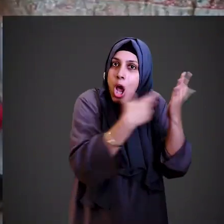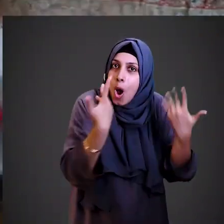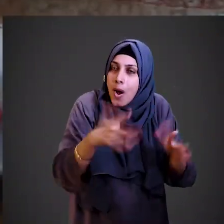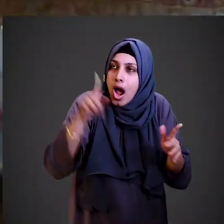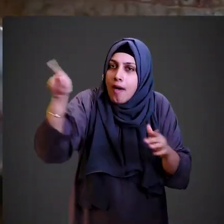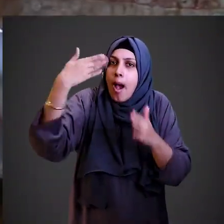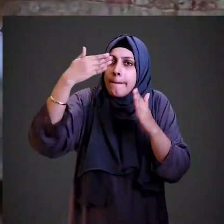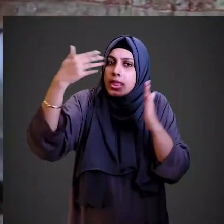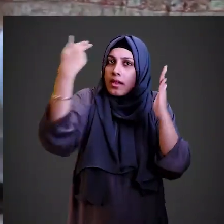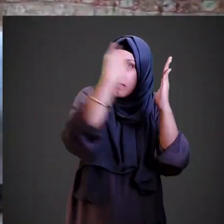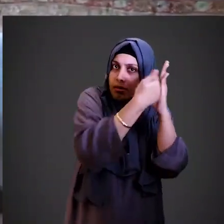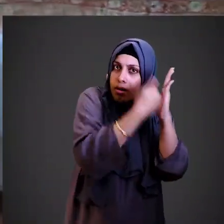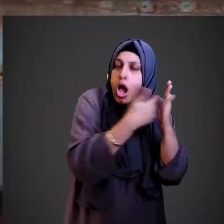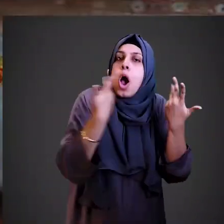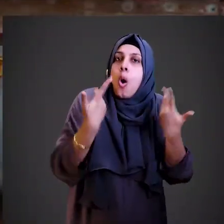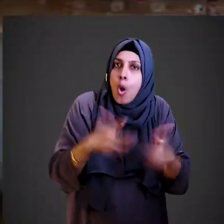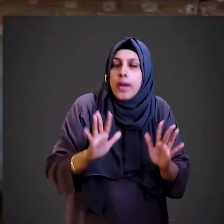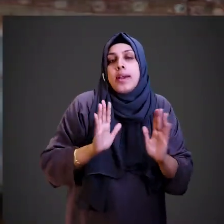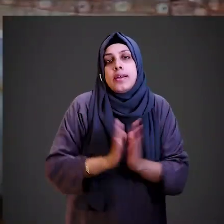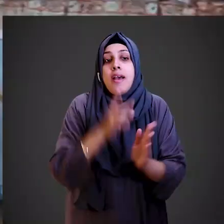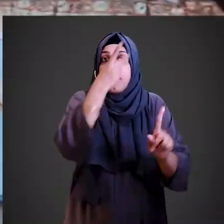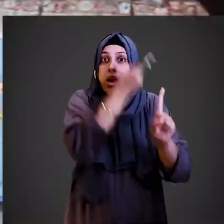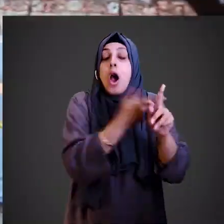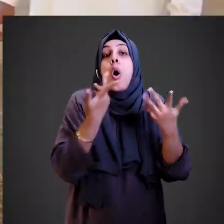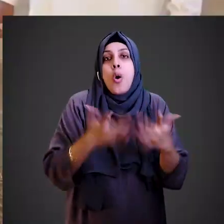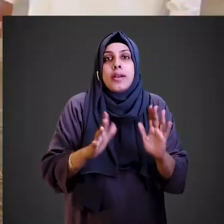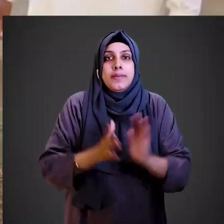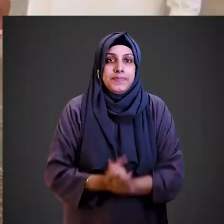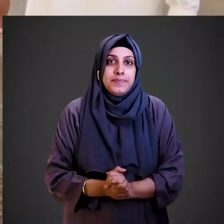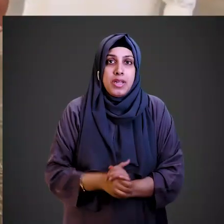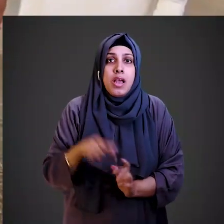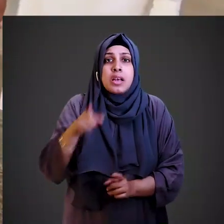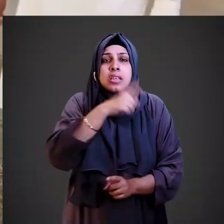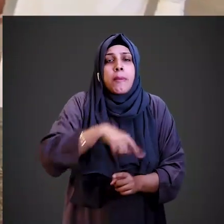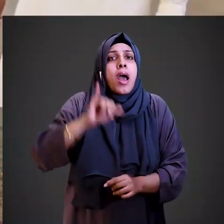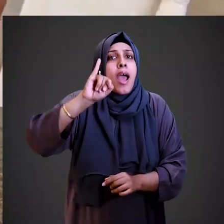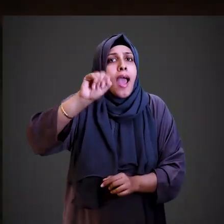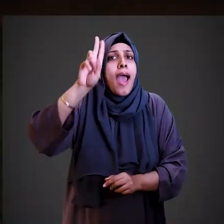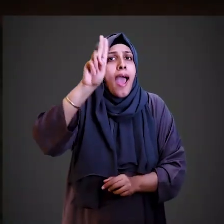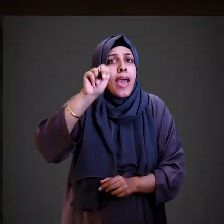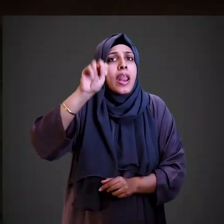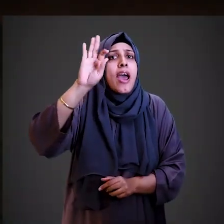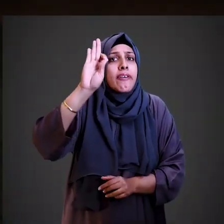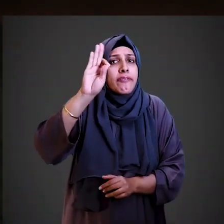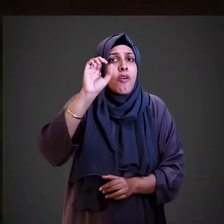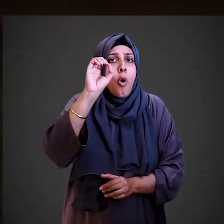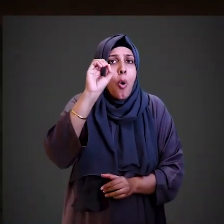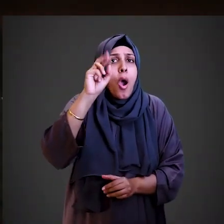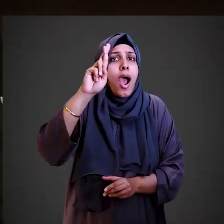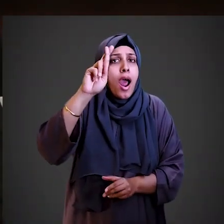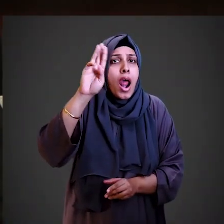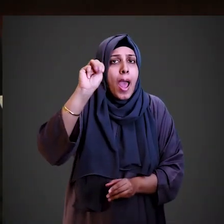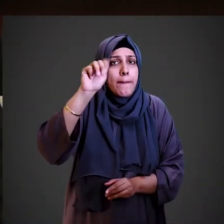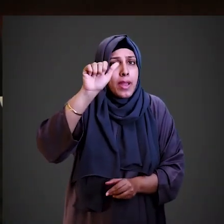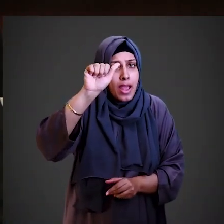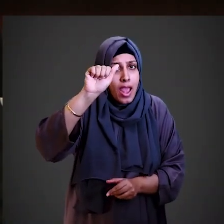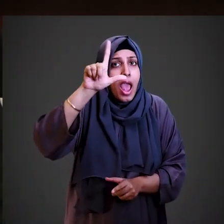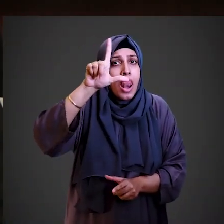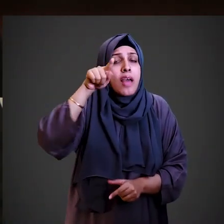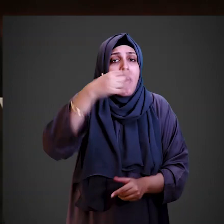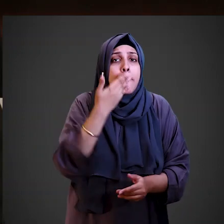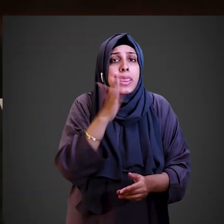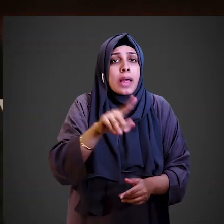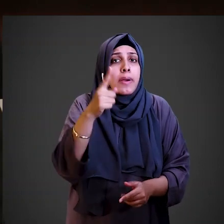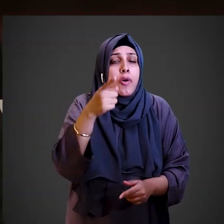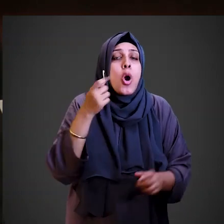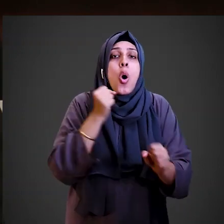جن کا ہونا یا جن کی ایگزسٹنس جو ہے وہ درج ہے۔ اور انفارمل اکانومی وہ ہے جو کہ حکومت کے ریکارڈز میں نہیں ہے،